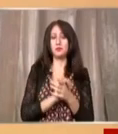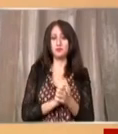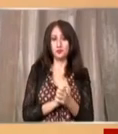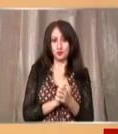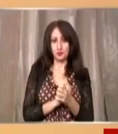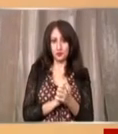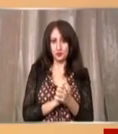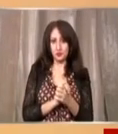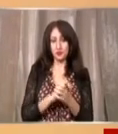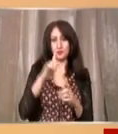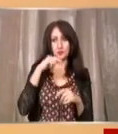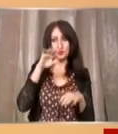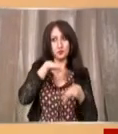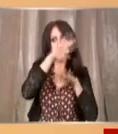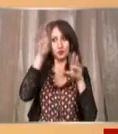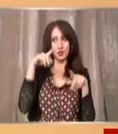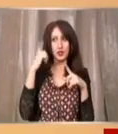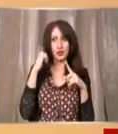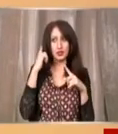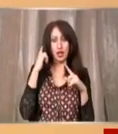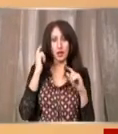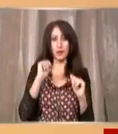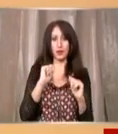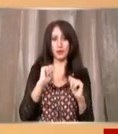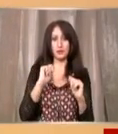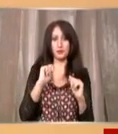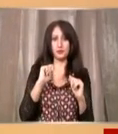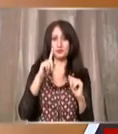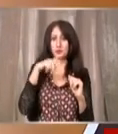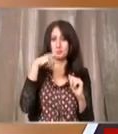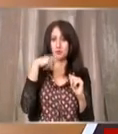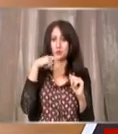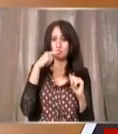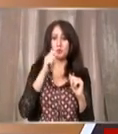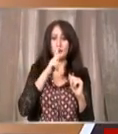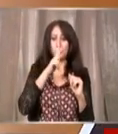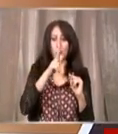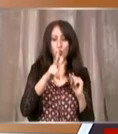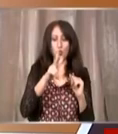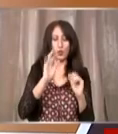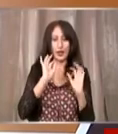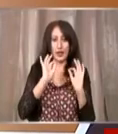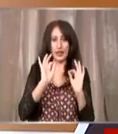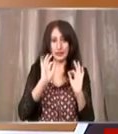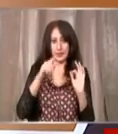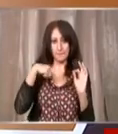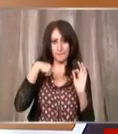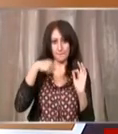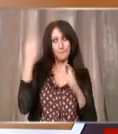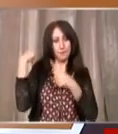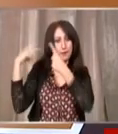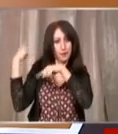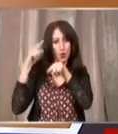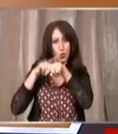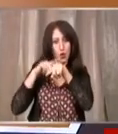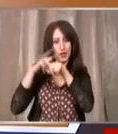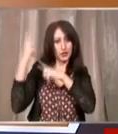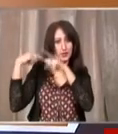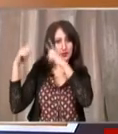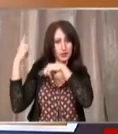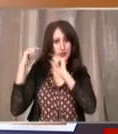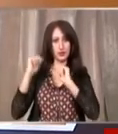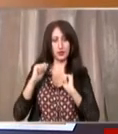العالم ان مصر تتمتع بديمقراطيه حقيقيه. ديمقراطيه حقيقيه، شروط الترشح